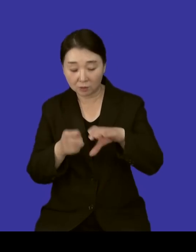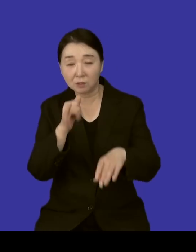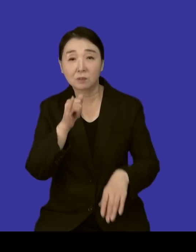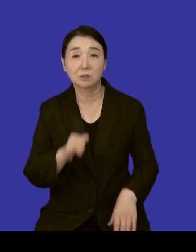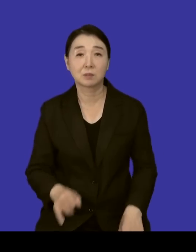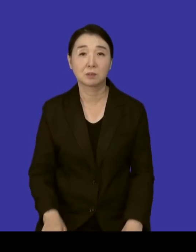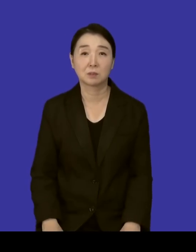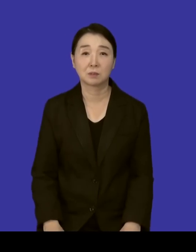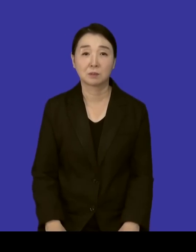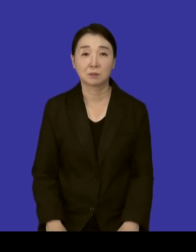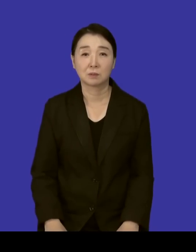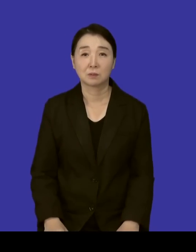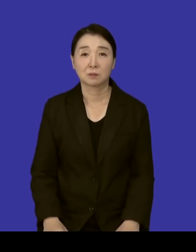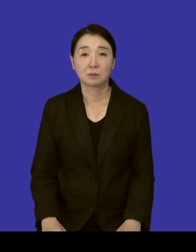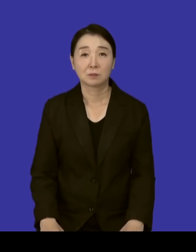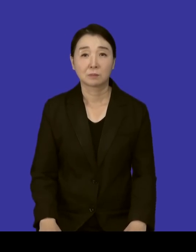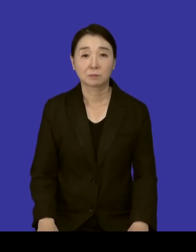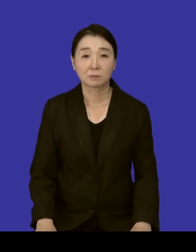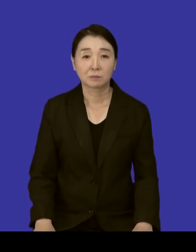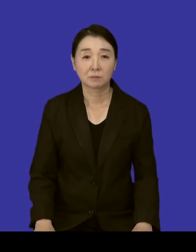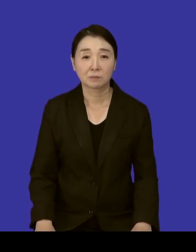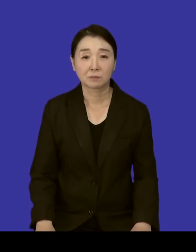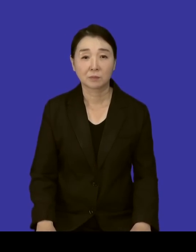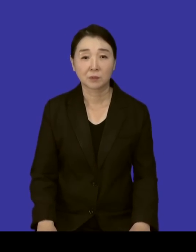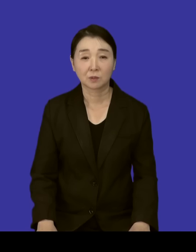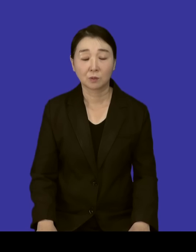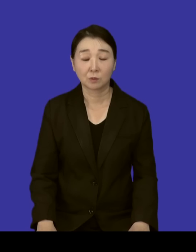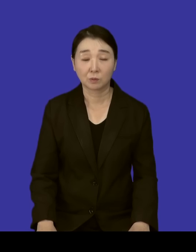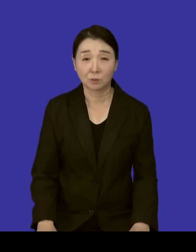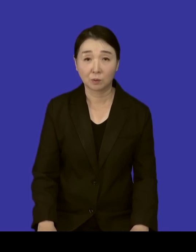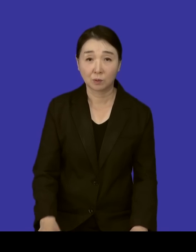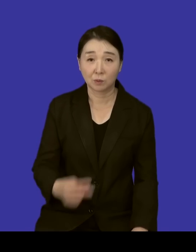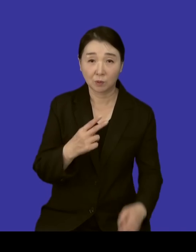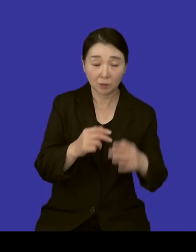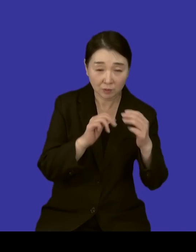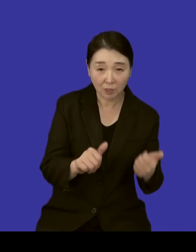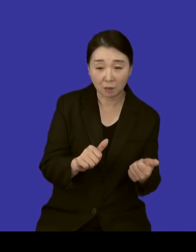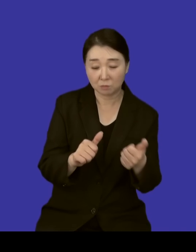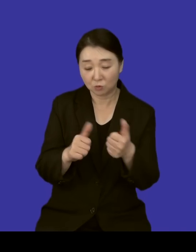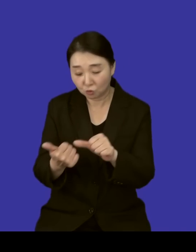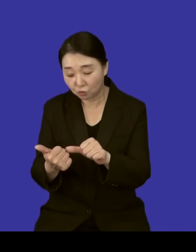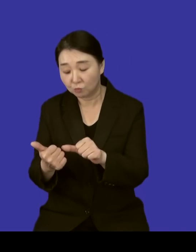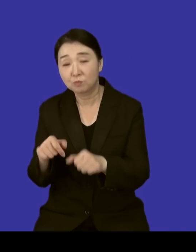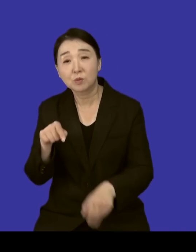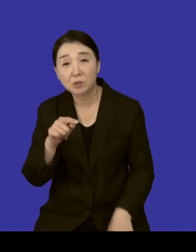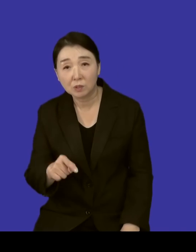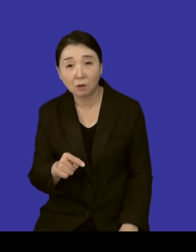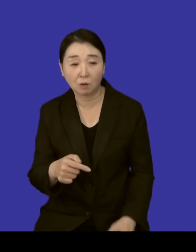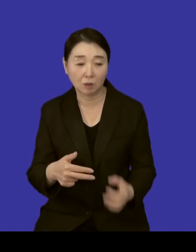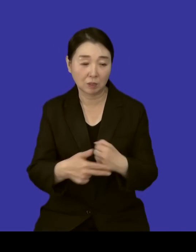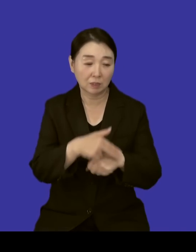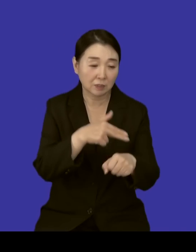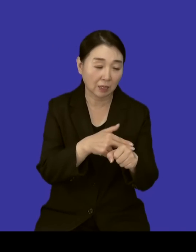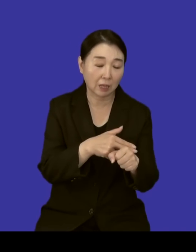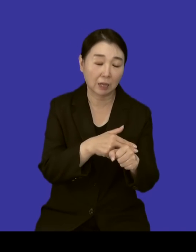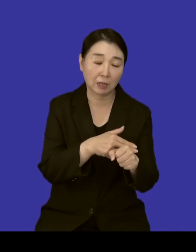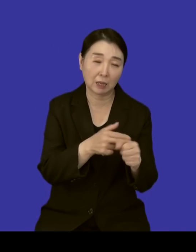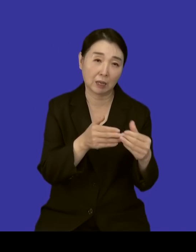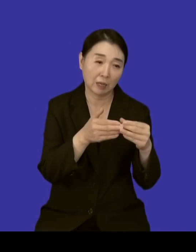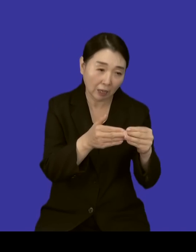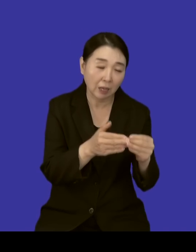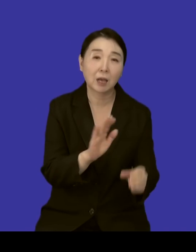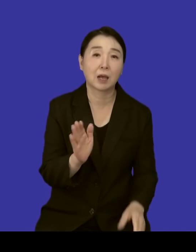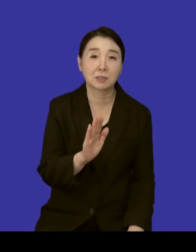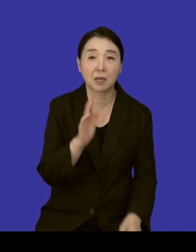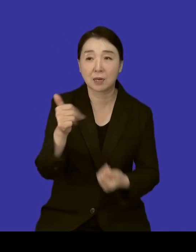예. 그러니까 생사화복은 인간이 주장하는 게 의사가 주장하는 게 아니에요. 하나님께 달려